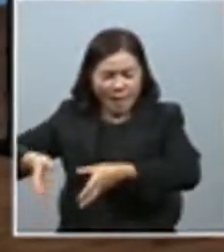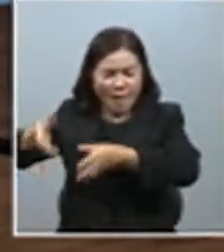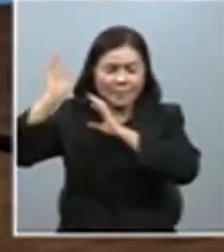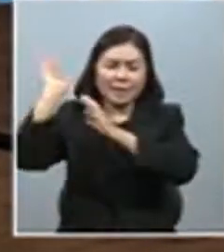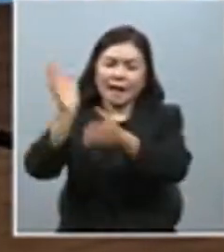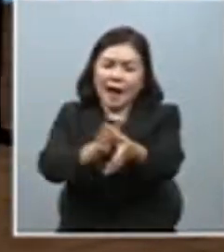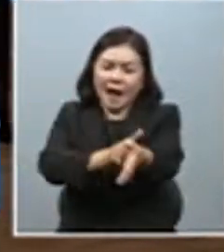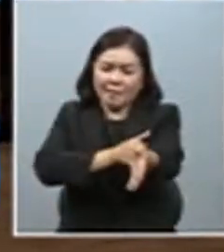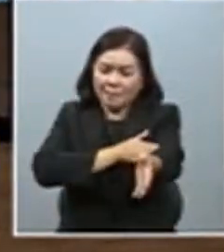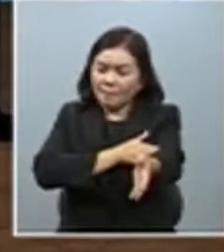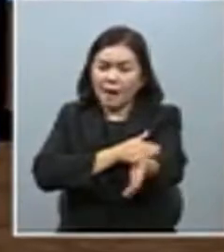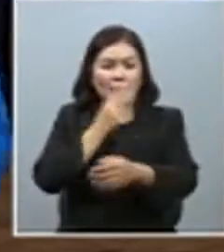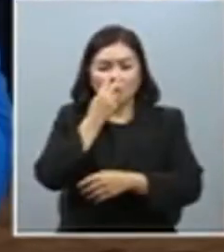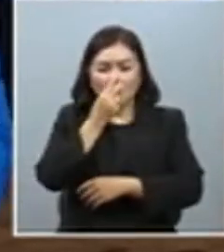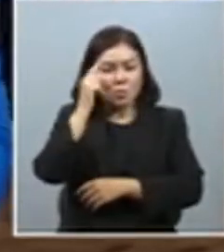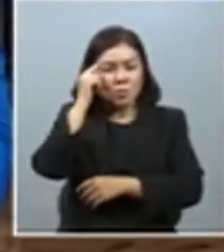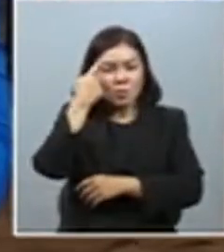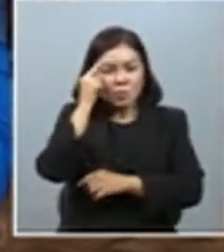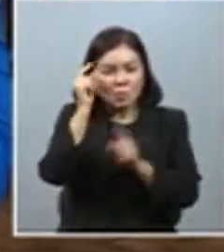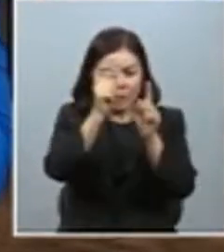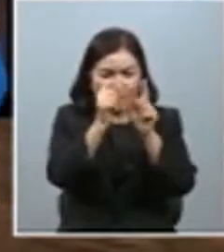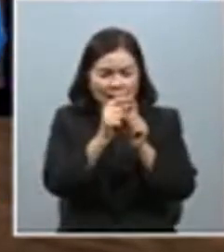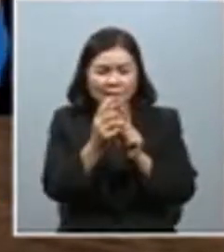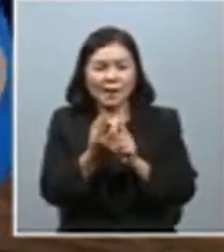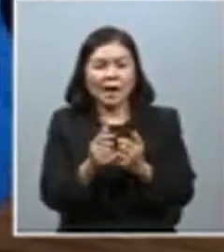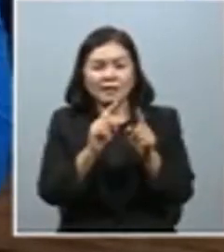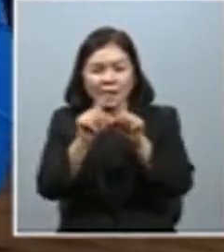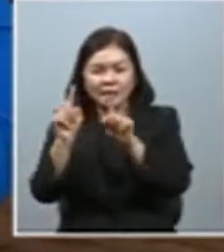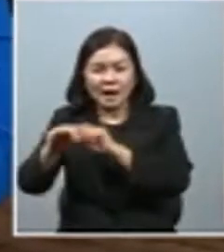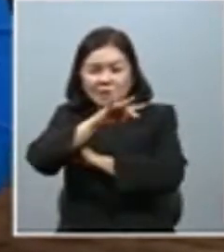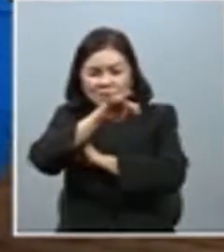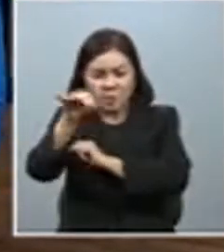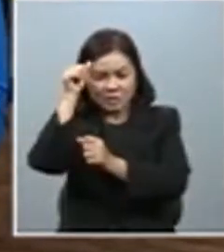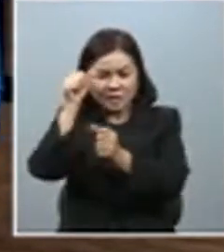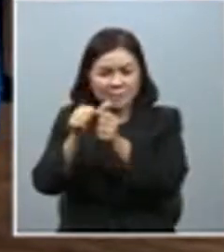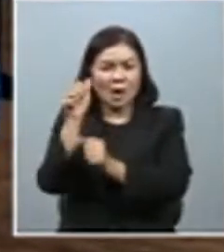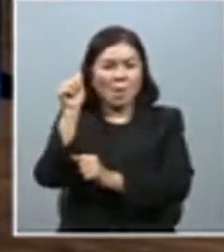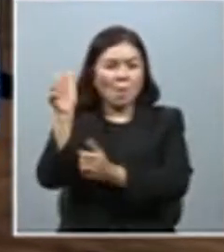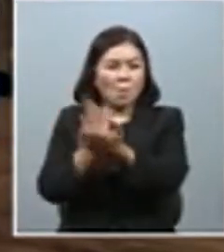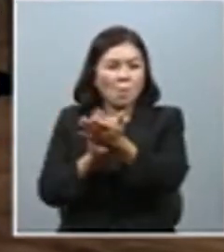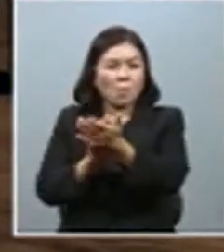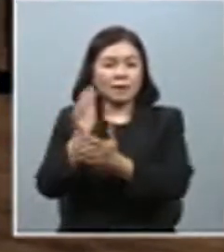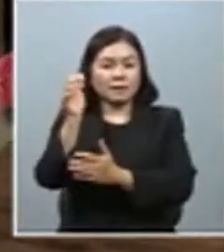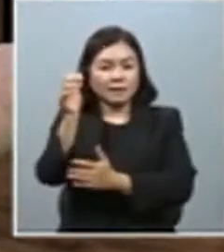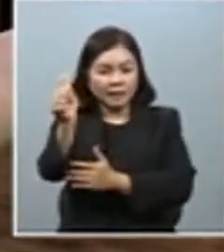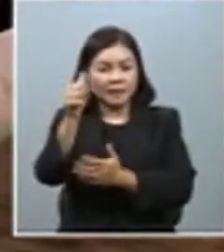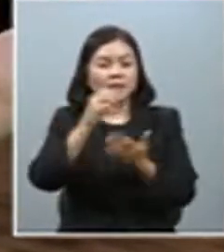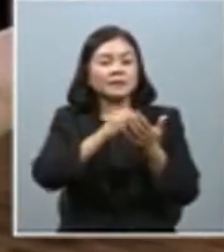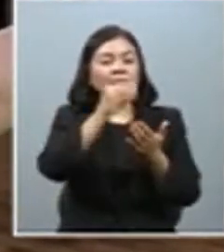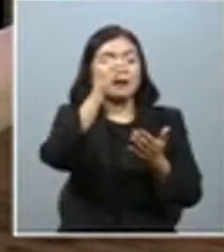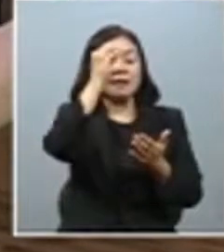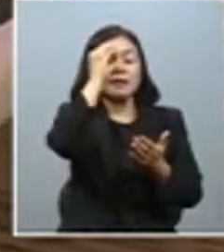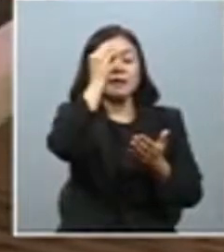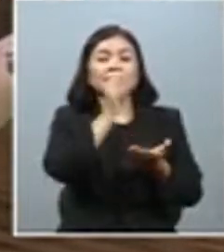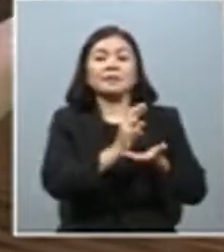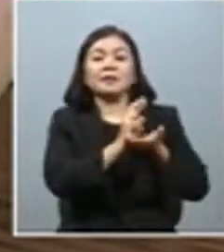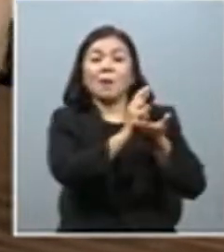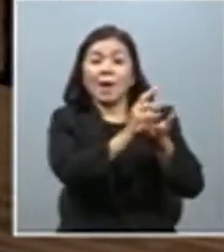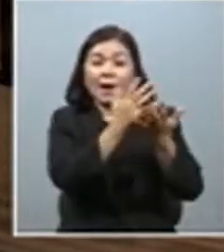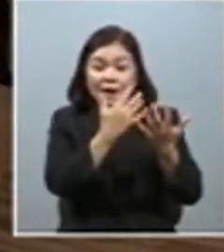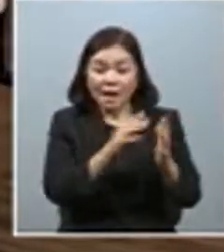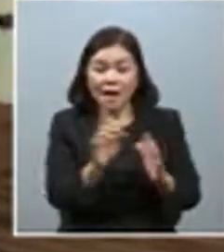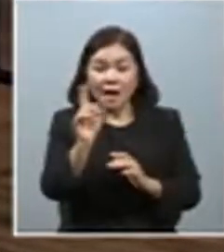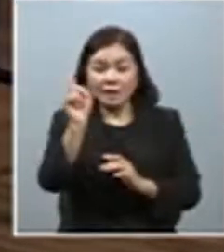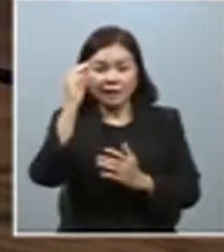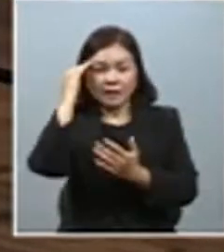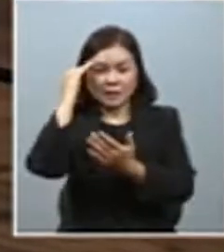เนี่ยตามไม่ทันเลยค่ะคุณยายขาสุดยอดมากๆคุณยายจำได้ค่ะเอาจากนักเรียนดีเด่นก็มาต่อกันที่ตำร